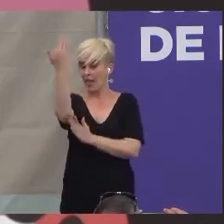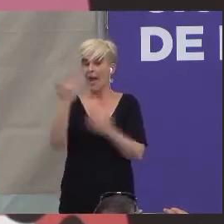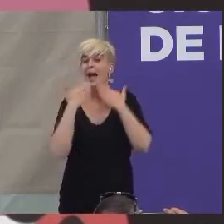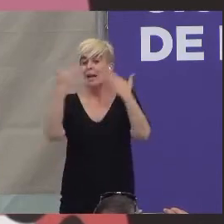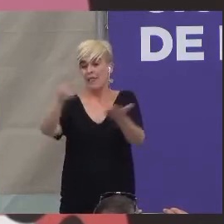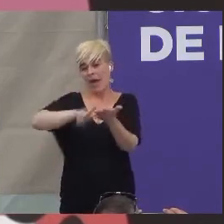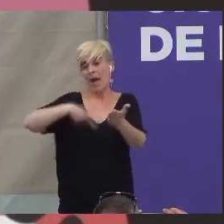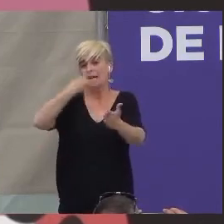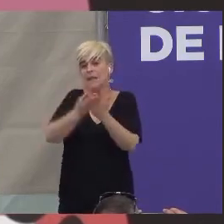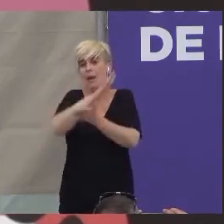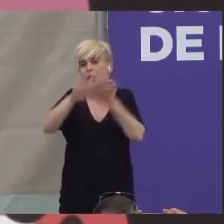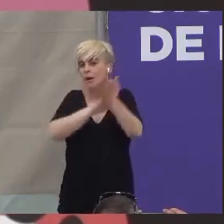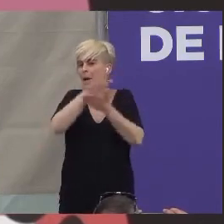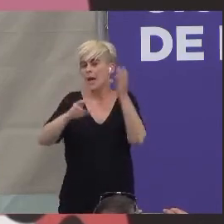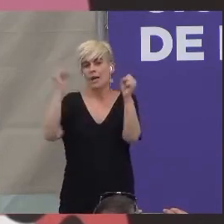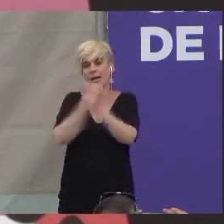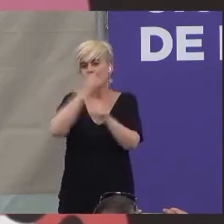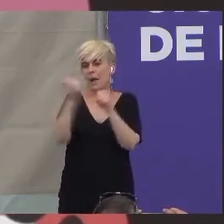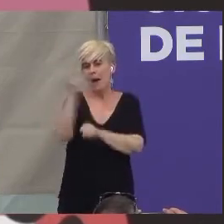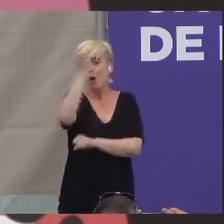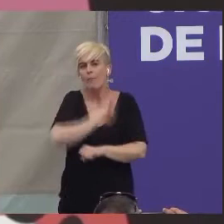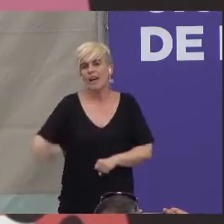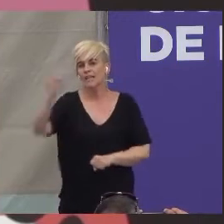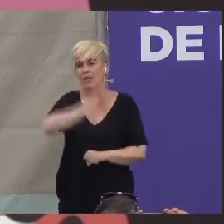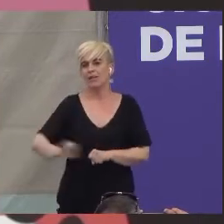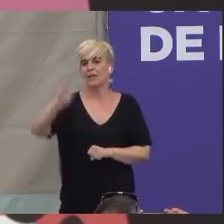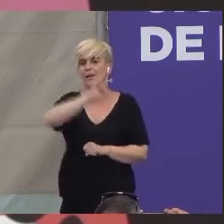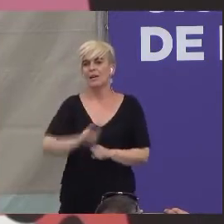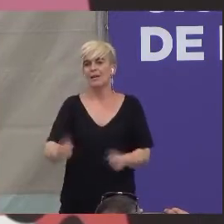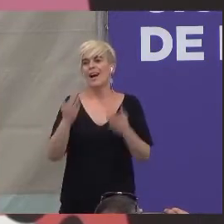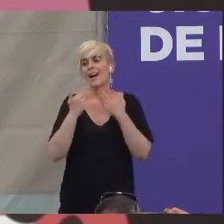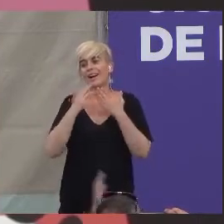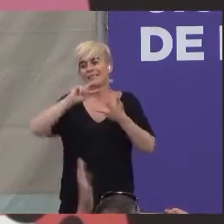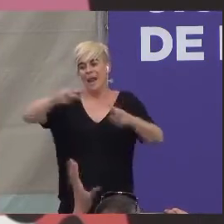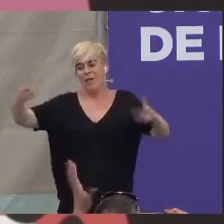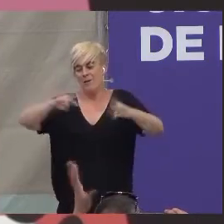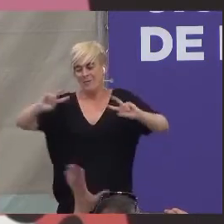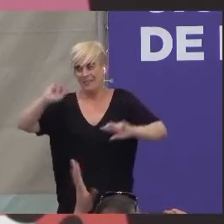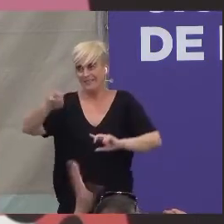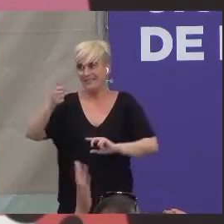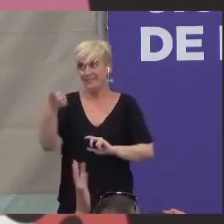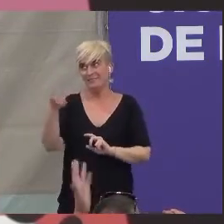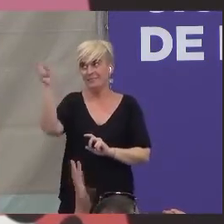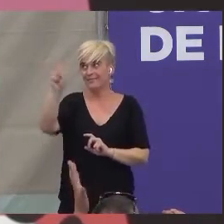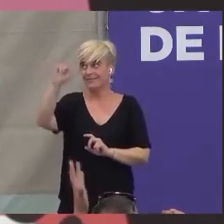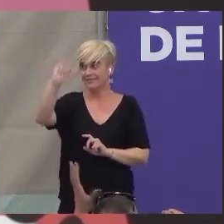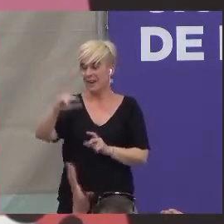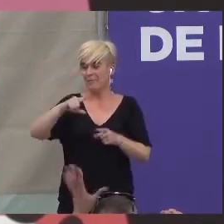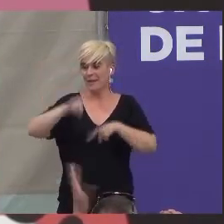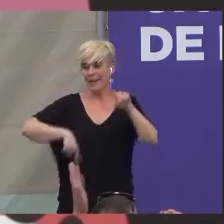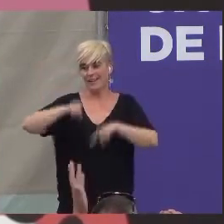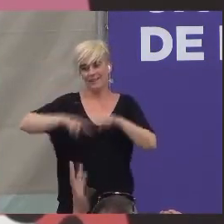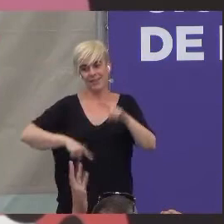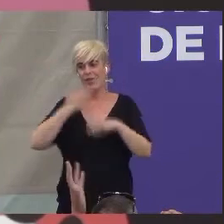intèrpretes de signes que heu fet un treball absolutament fantàstic, sobretot traduint a Xavi Castillo, interpretant-lo.